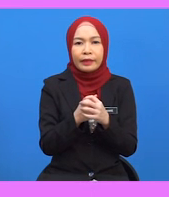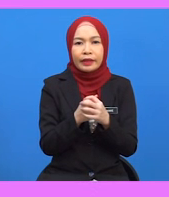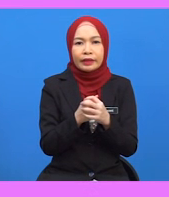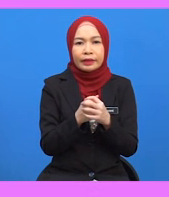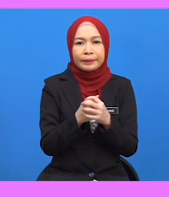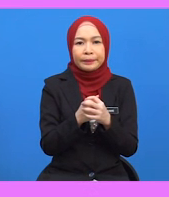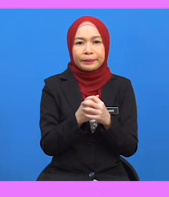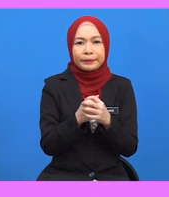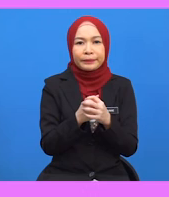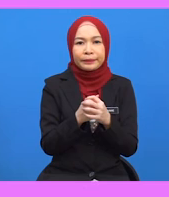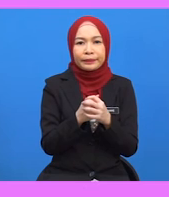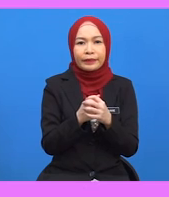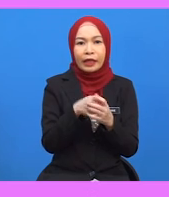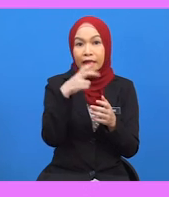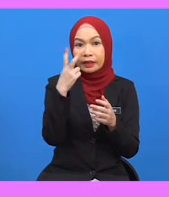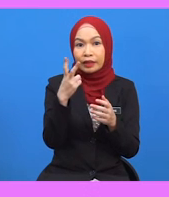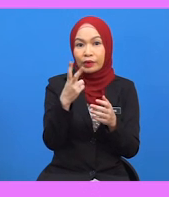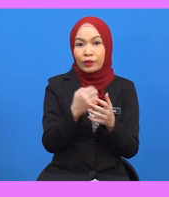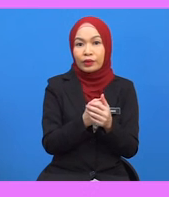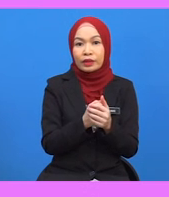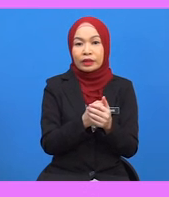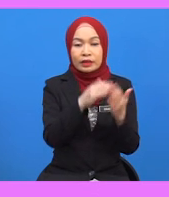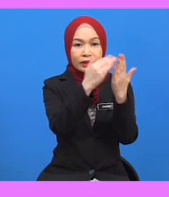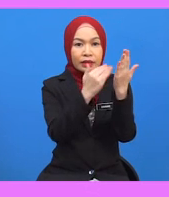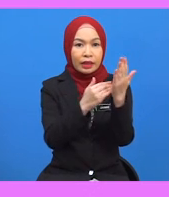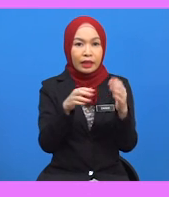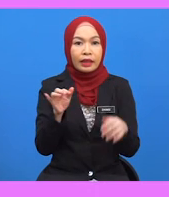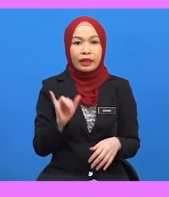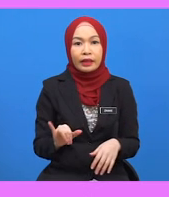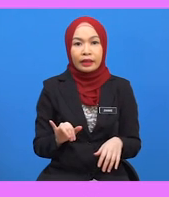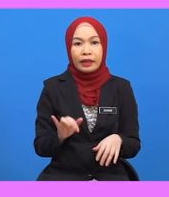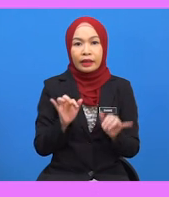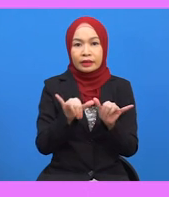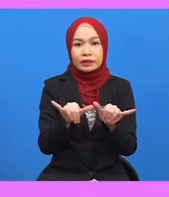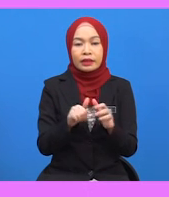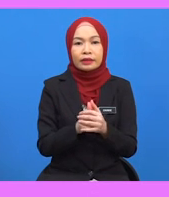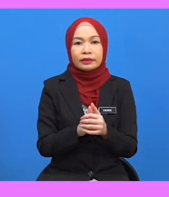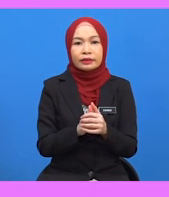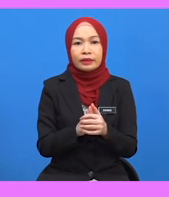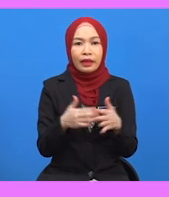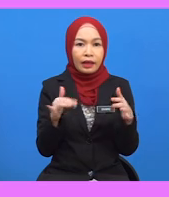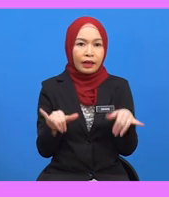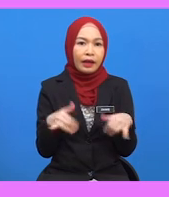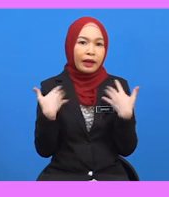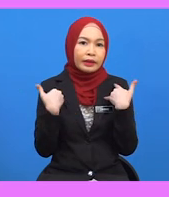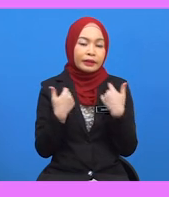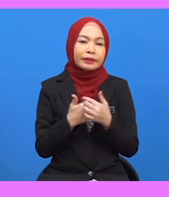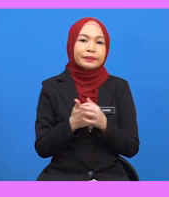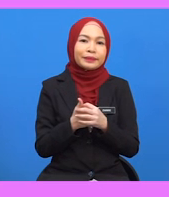sebelumnya. Kemudian, lihat pada senarai yang tinggal.